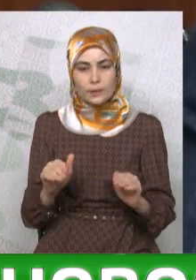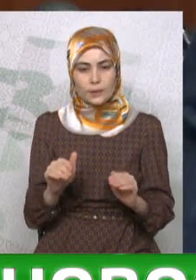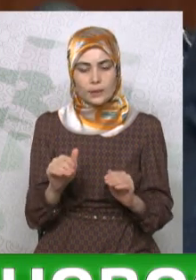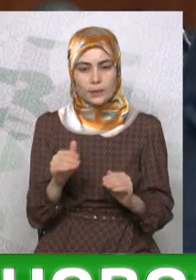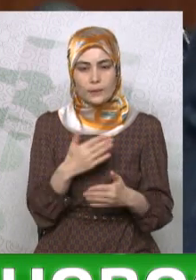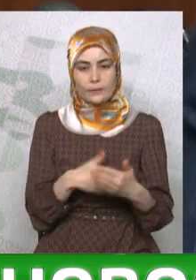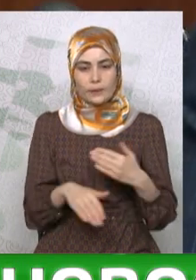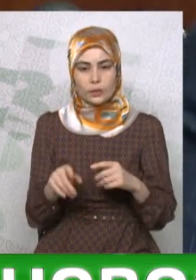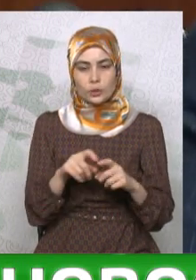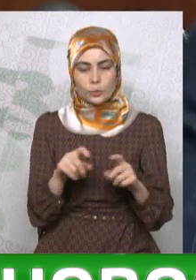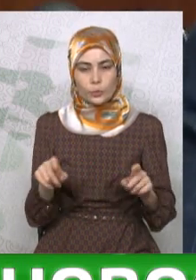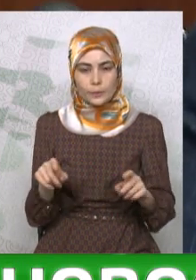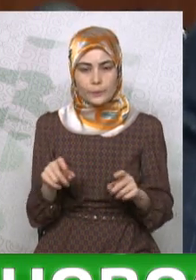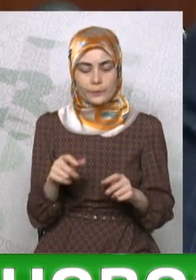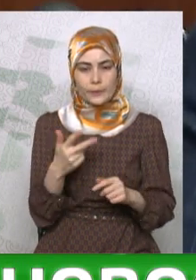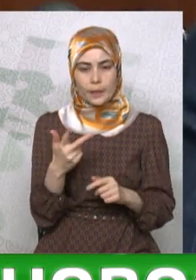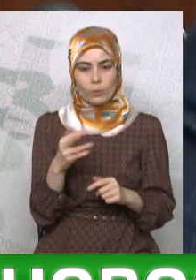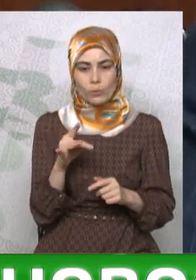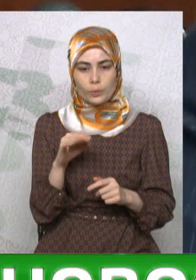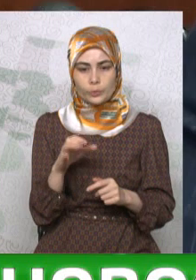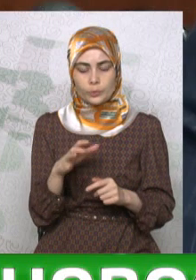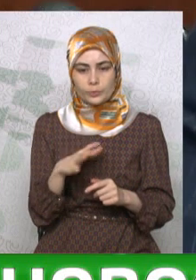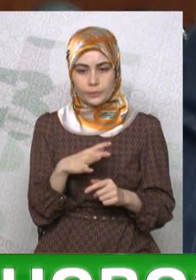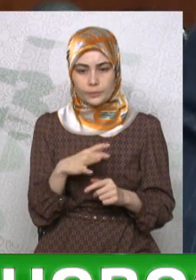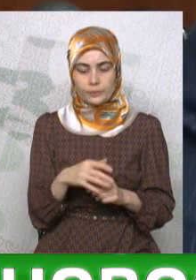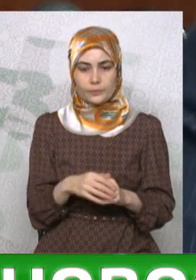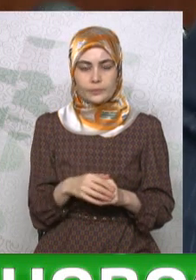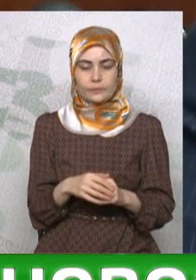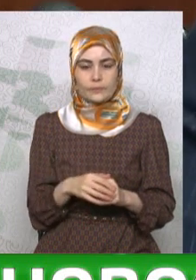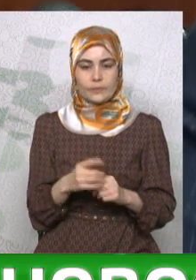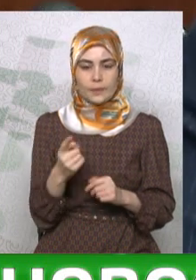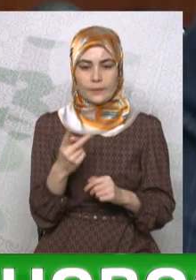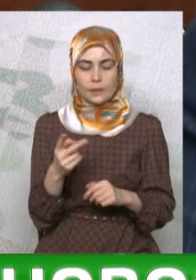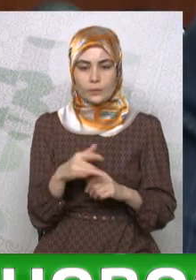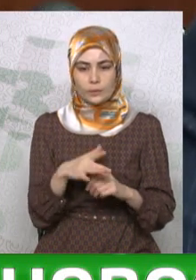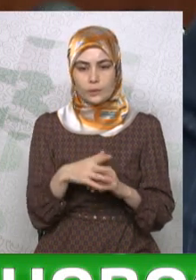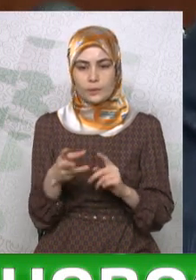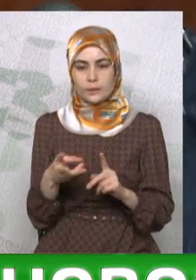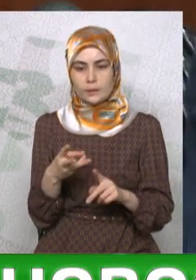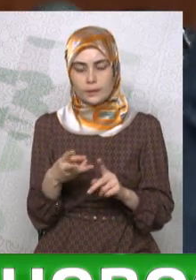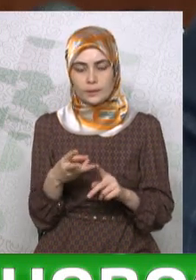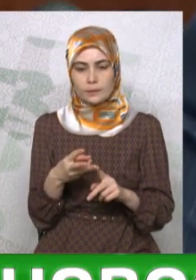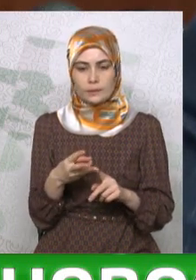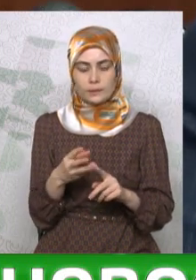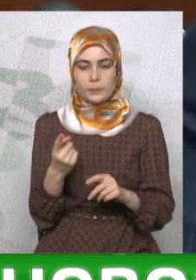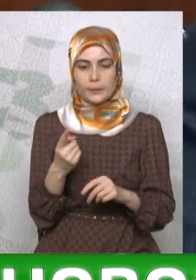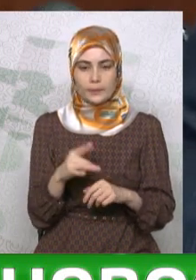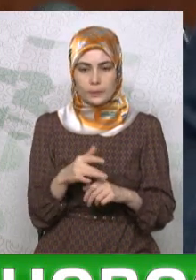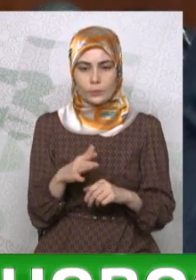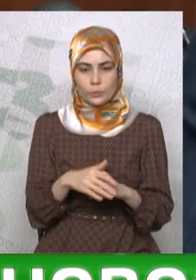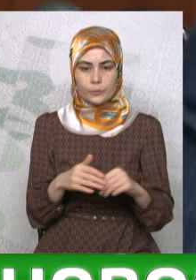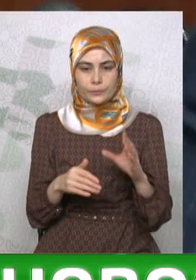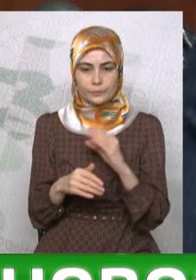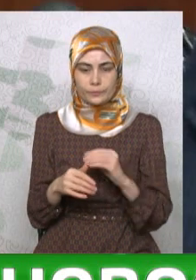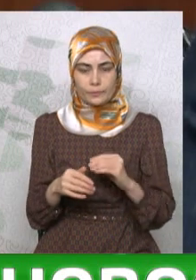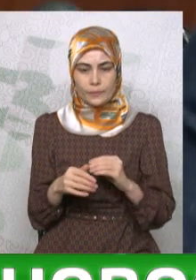инвалиды, школа 3 корпуса у них было, 3 отдельно стоящих здания. Первый, второй мы закончили, третий тоже. Первому закончим, но